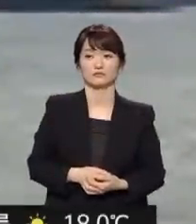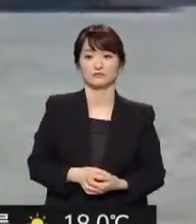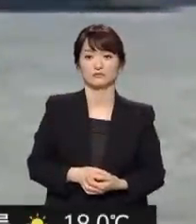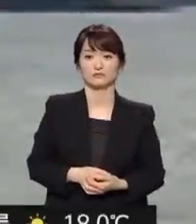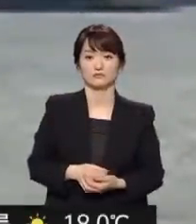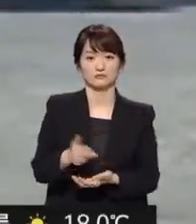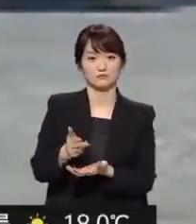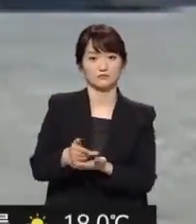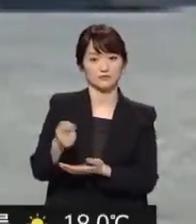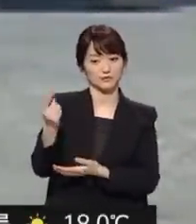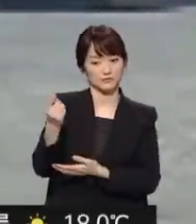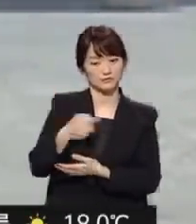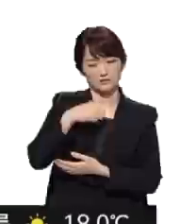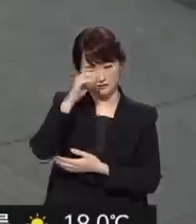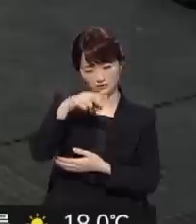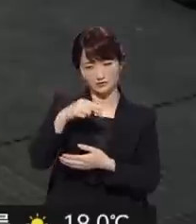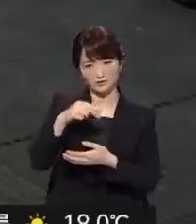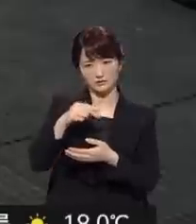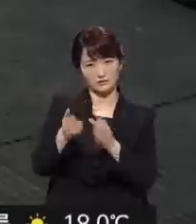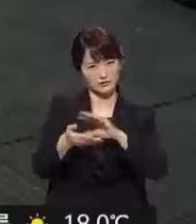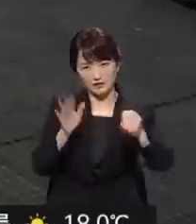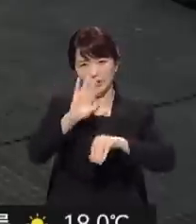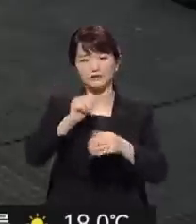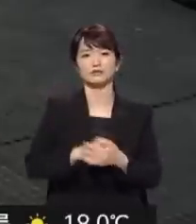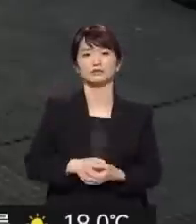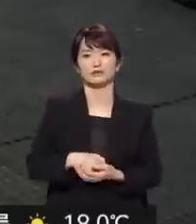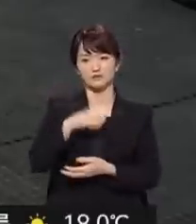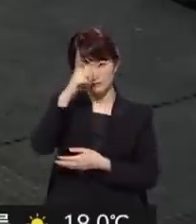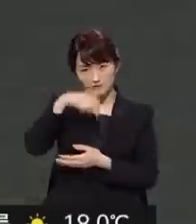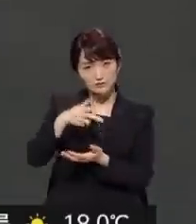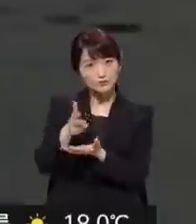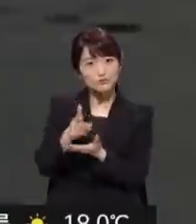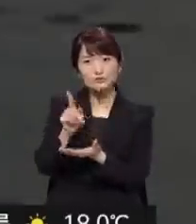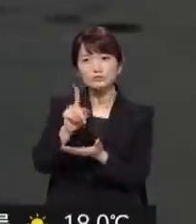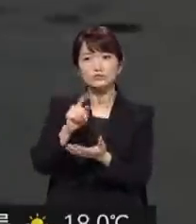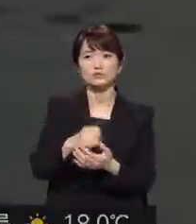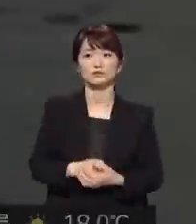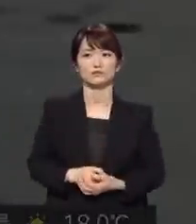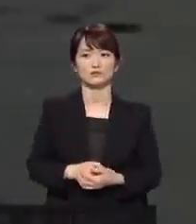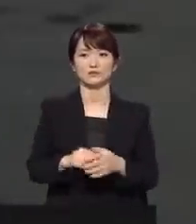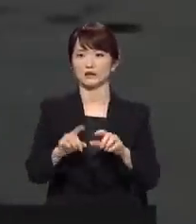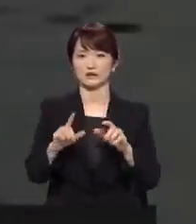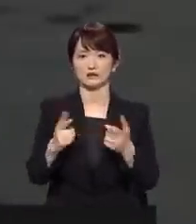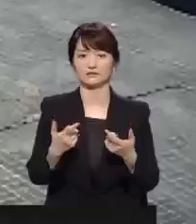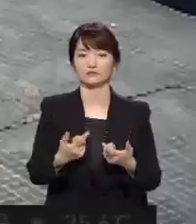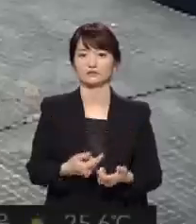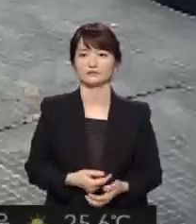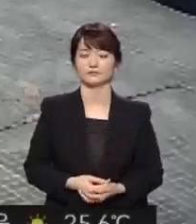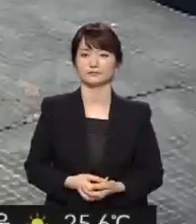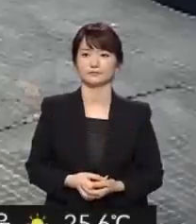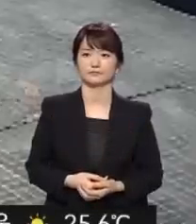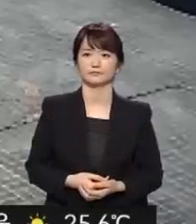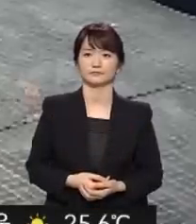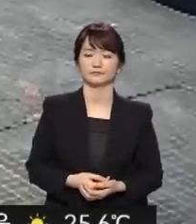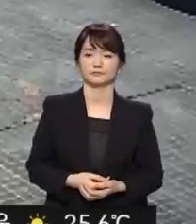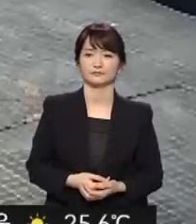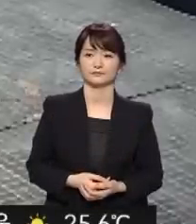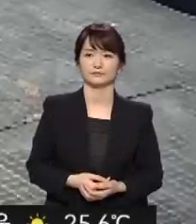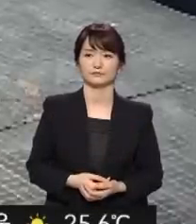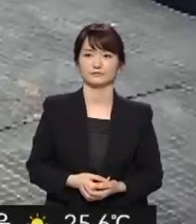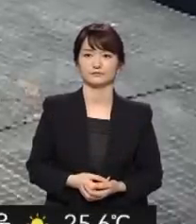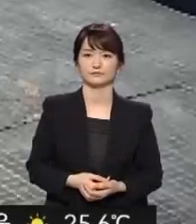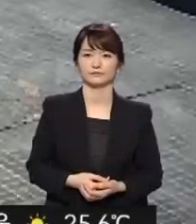왔다가 그냥 가자. 아니 그냥 주차하자. 뭐 이런 상황일까요, 박 변호사님? 안 그렇습니다. 그렇지 않습니다.